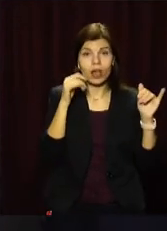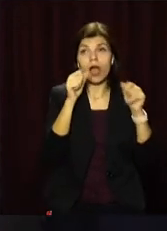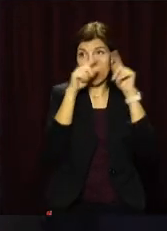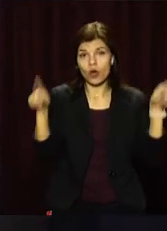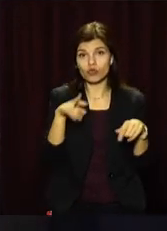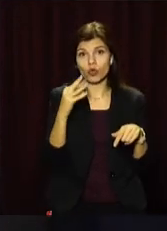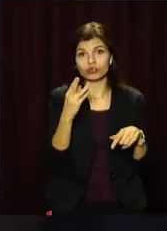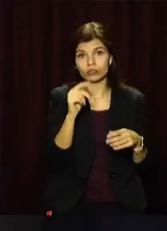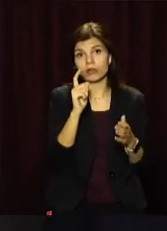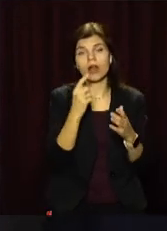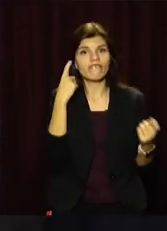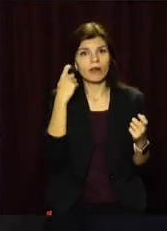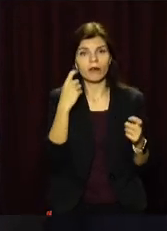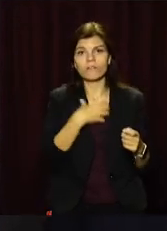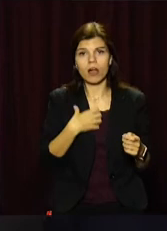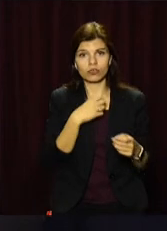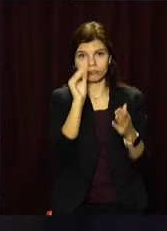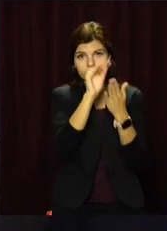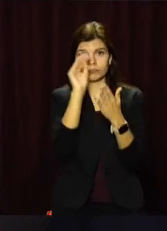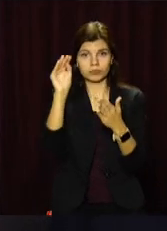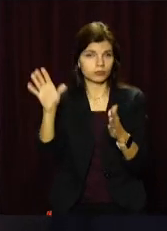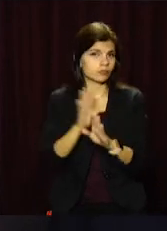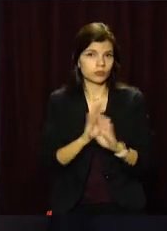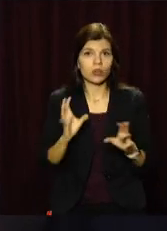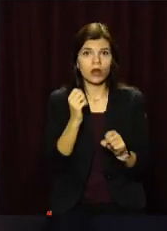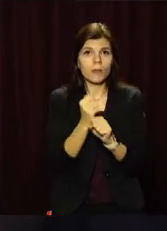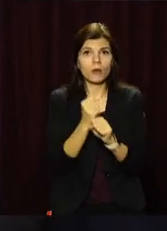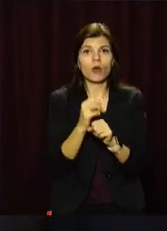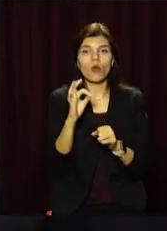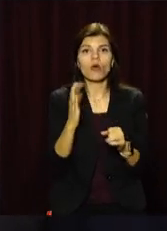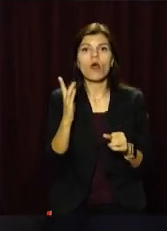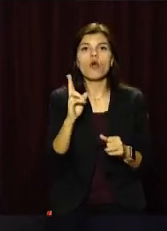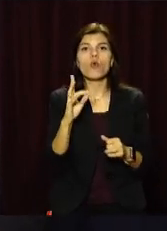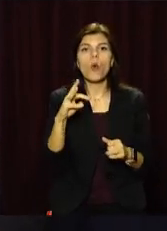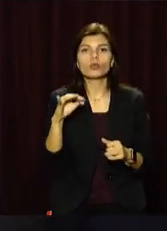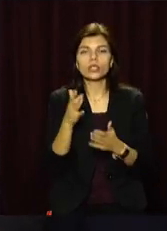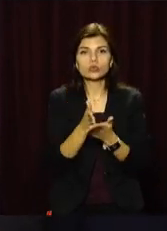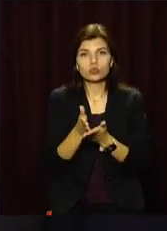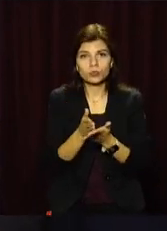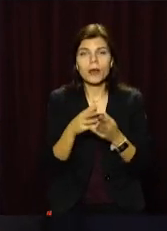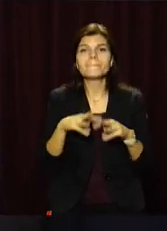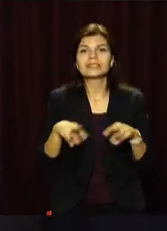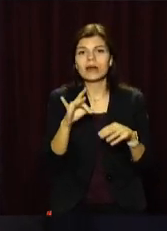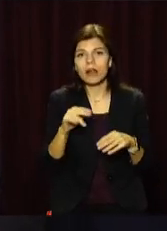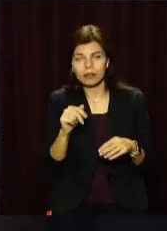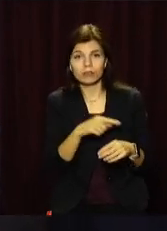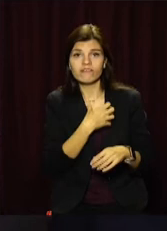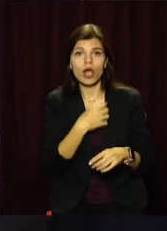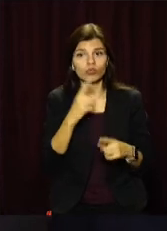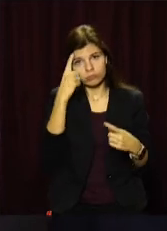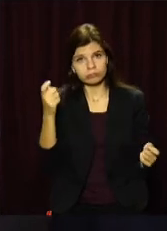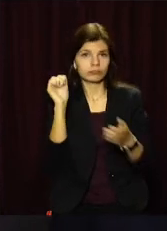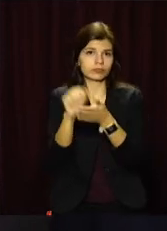має змістовну інформацію по діяльності об'єднання і роботі з комунальними службами, з міською радою, вона є таким